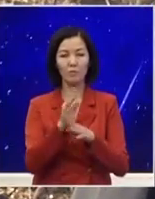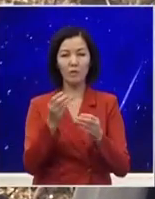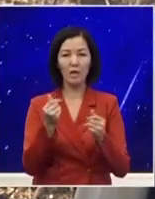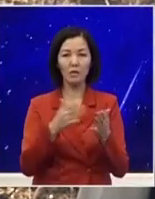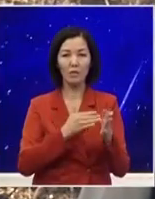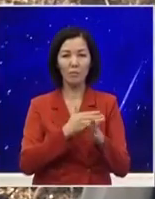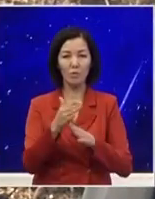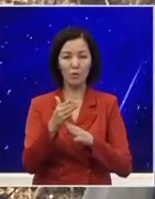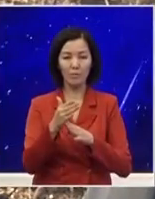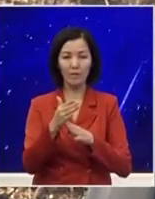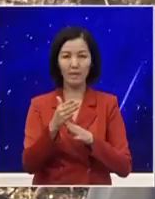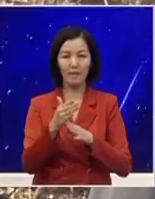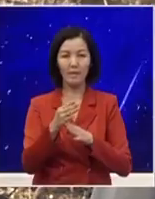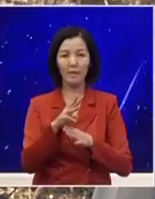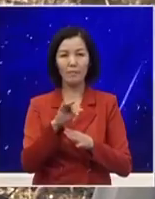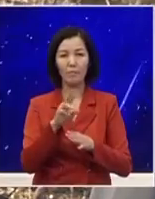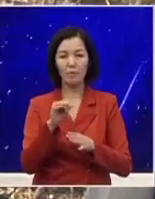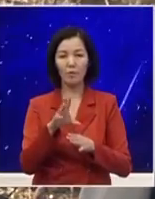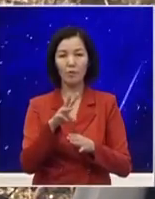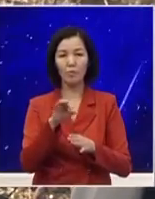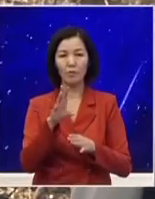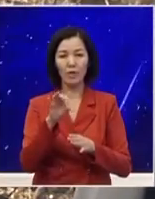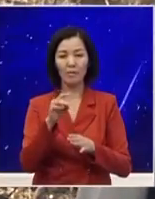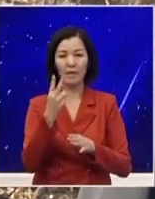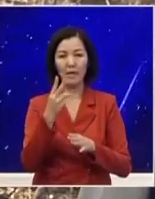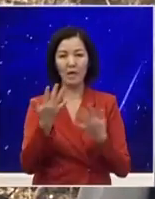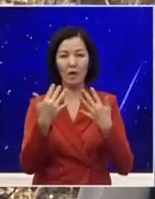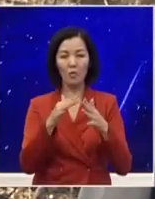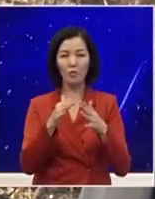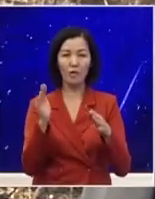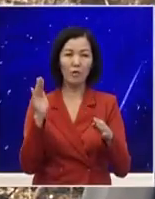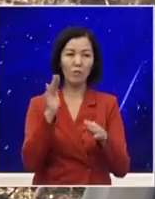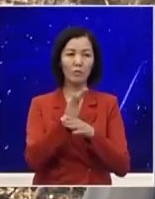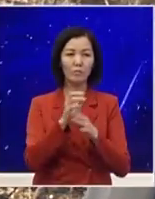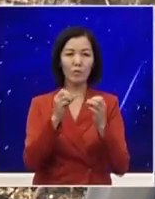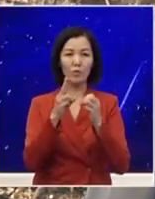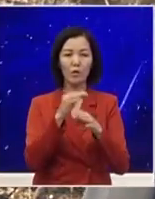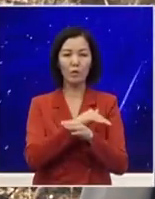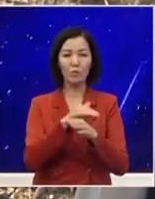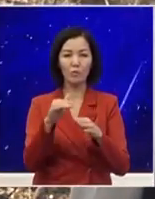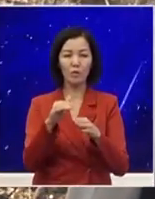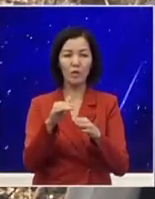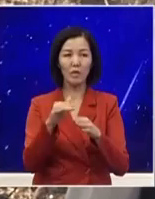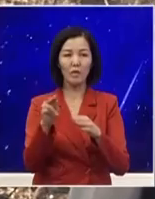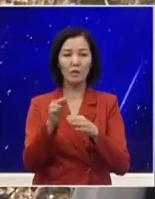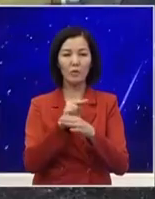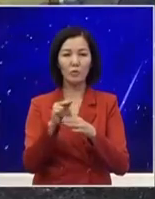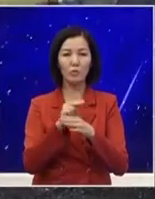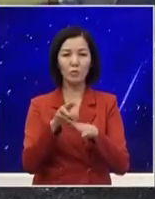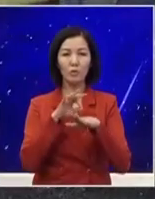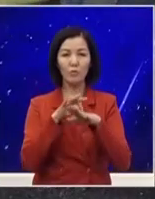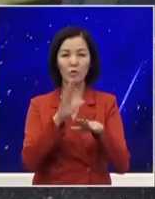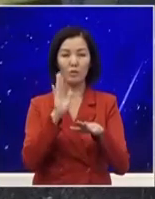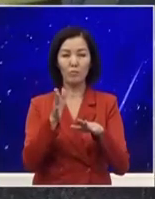беріліп, Бұқыры мен Мұсабек ауылдарында қосымша 12 көше 12